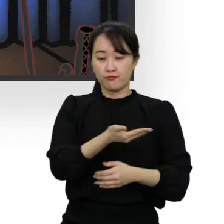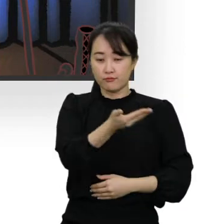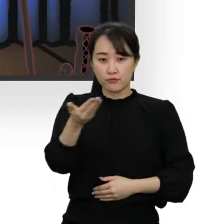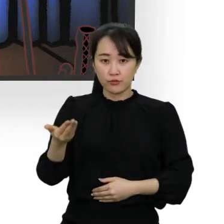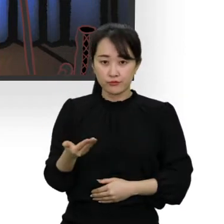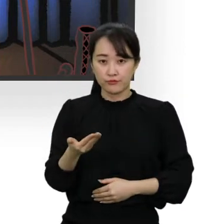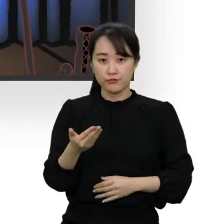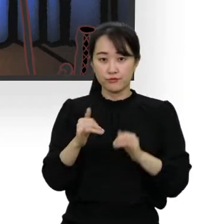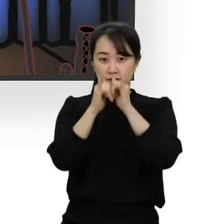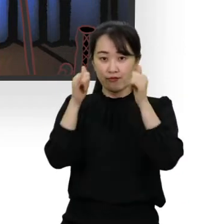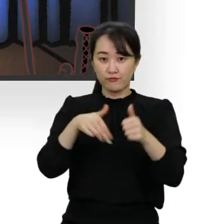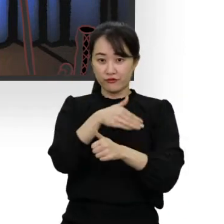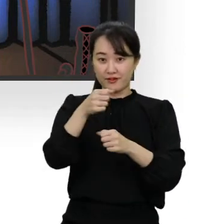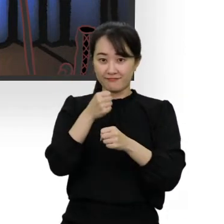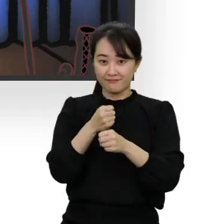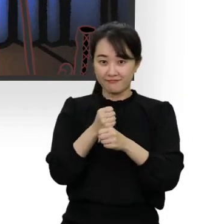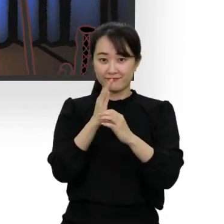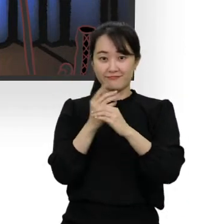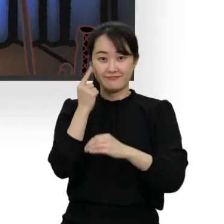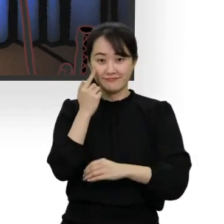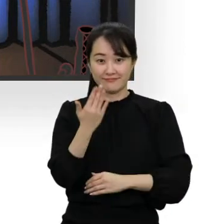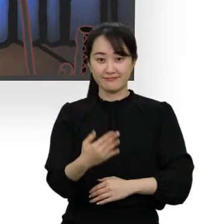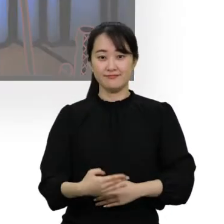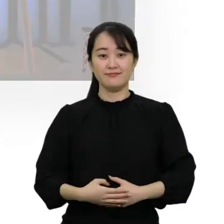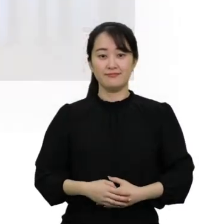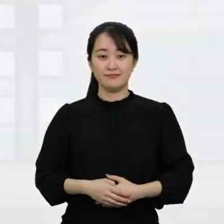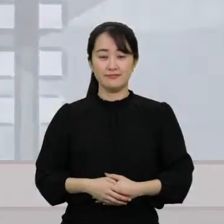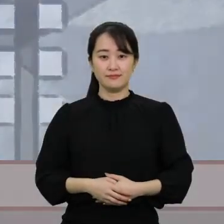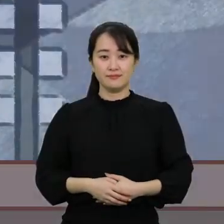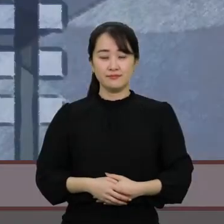사회 만들기에 동참하고 계신가요?